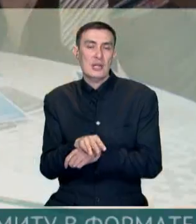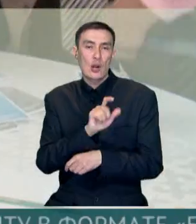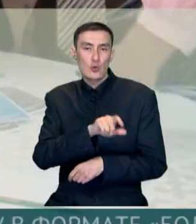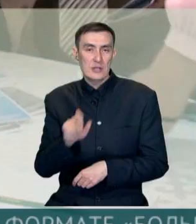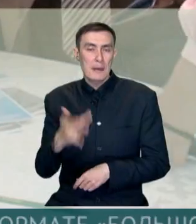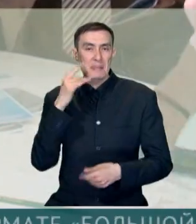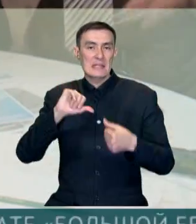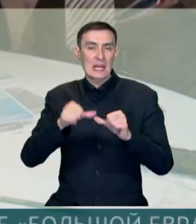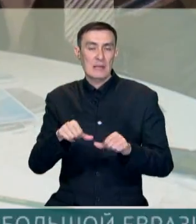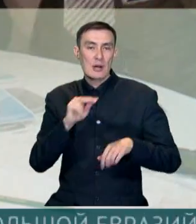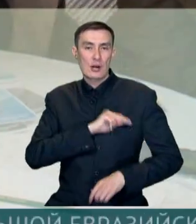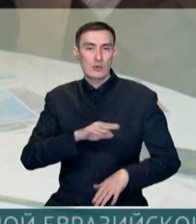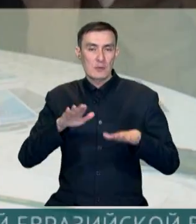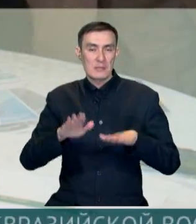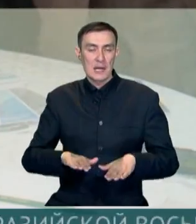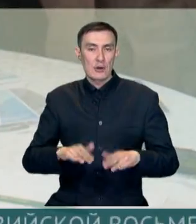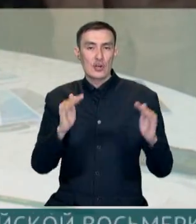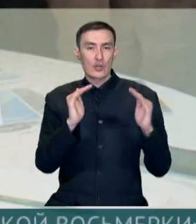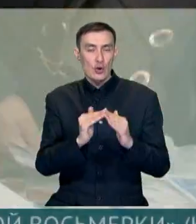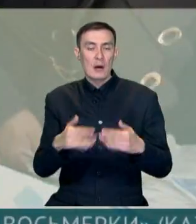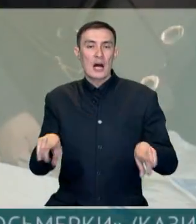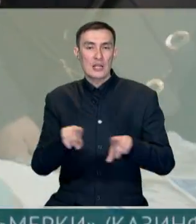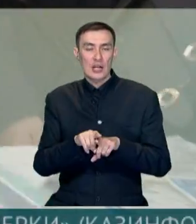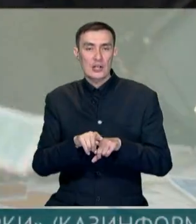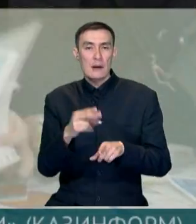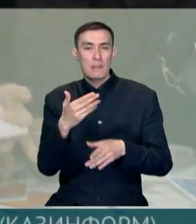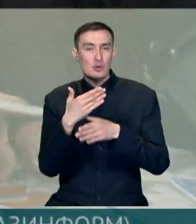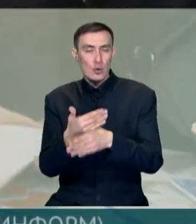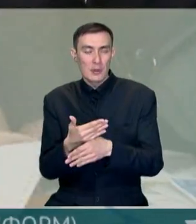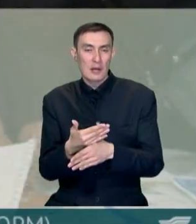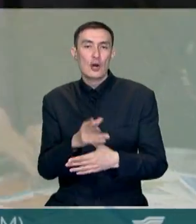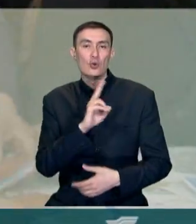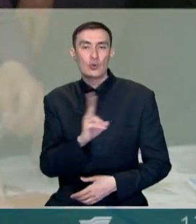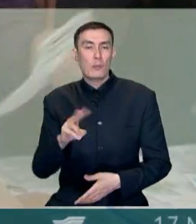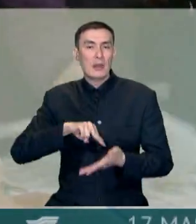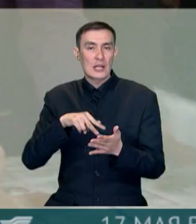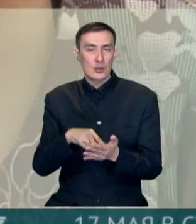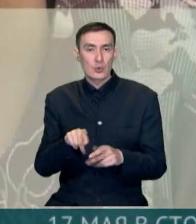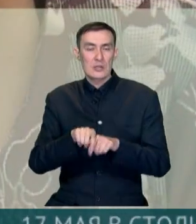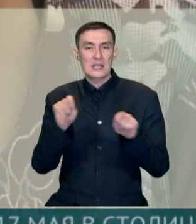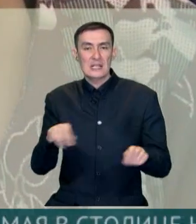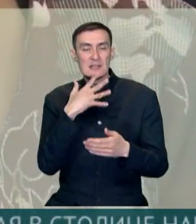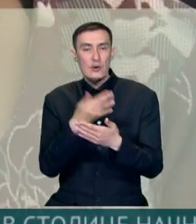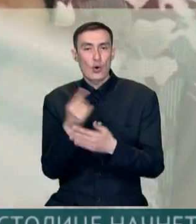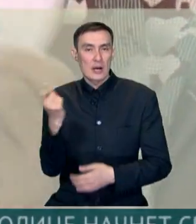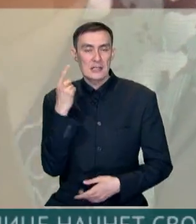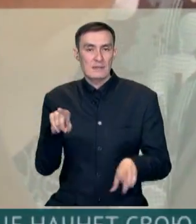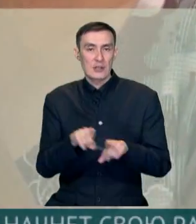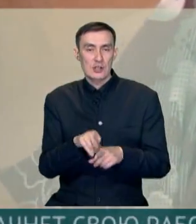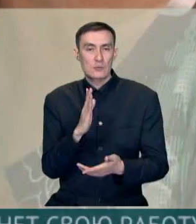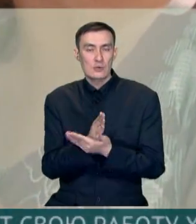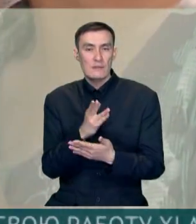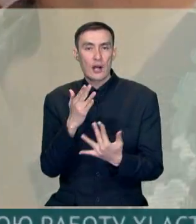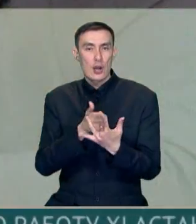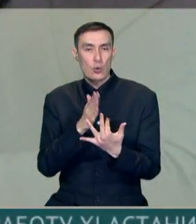переселенцев постоянными рабочими местами, жильем, а также подъемными. Для тех, кто планирует создать свое хозяйство, также